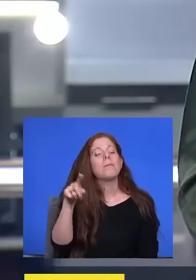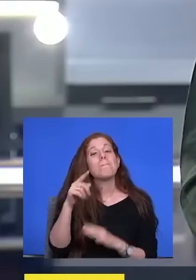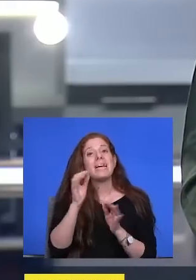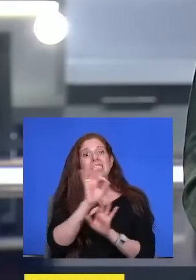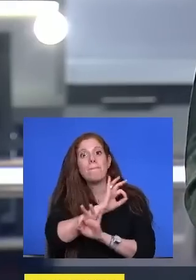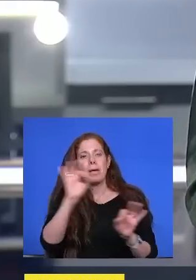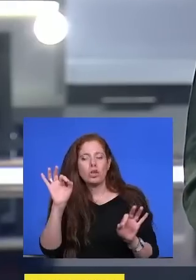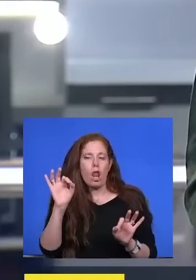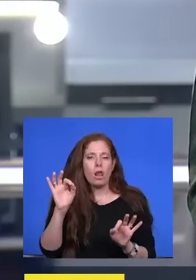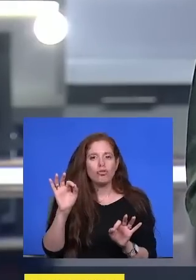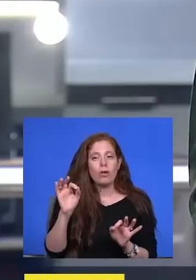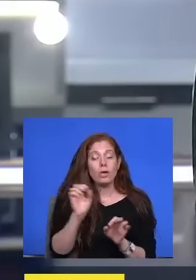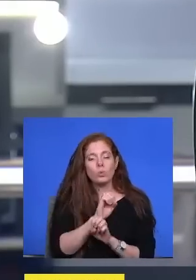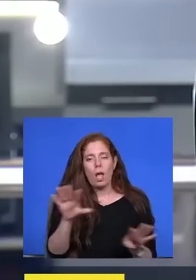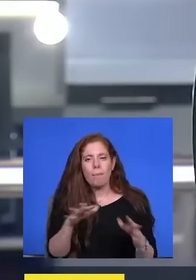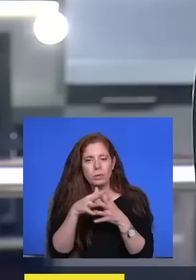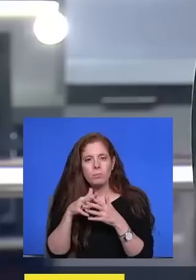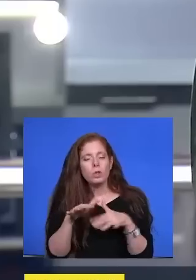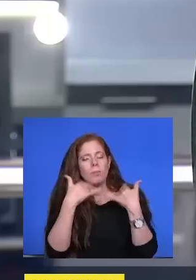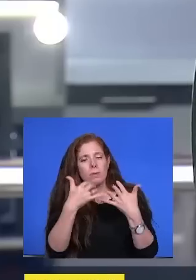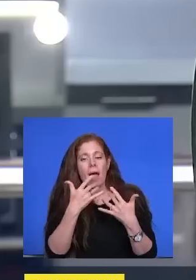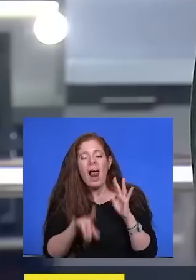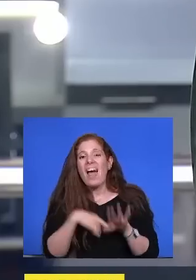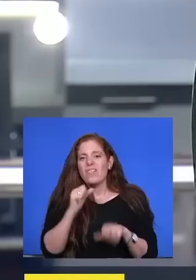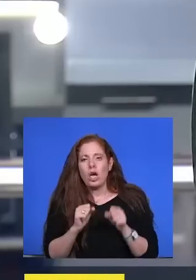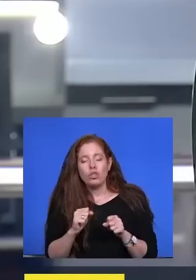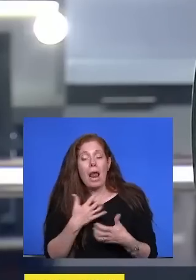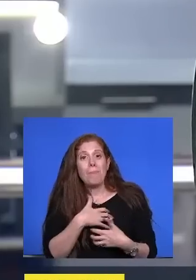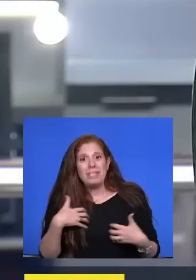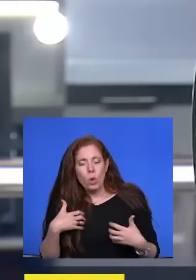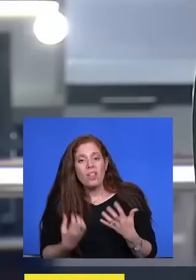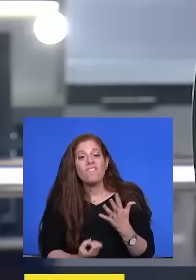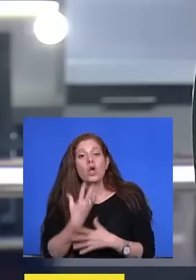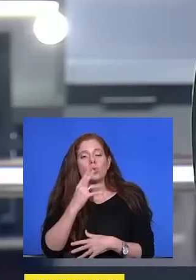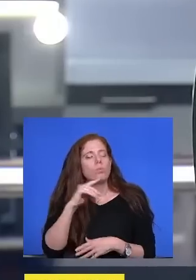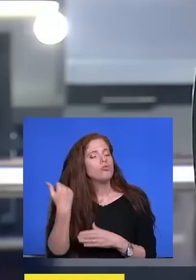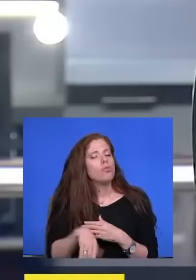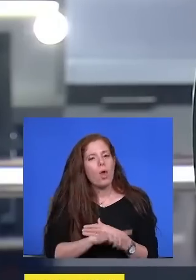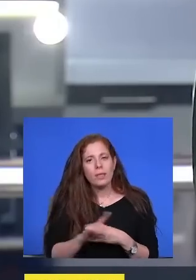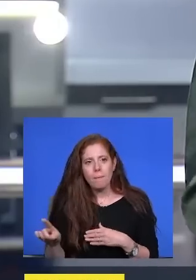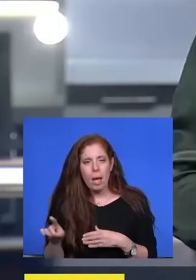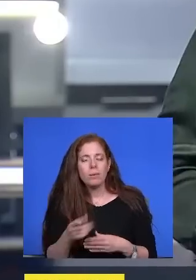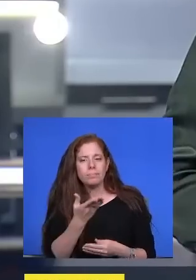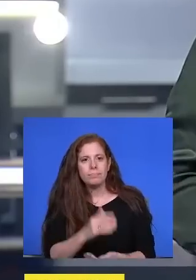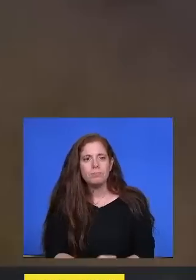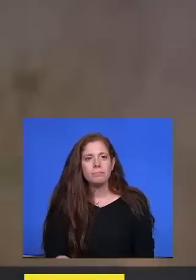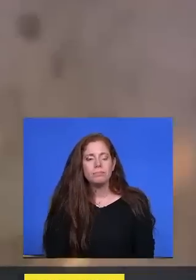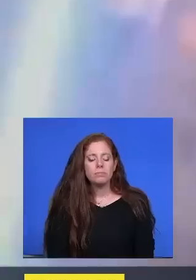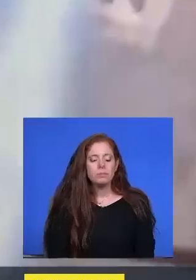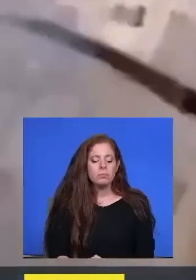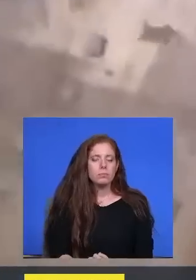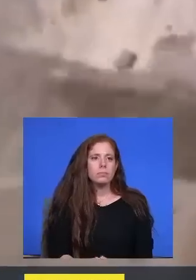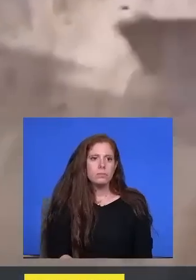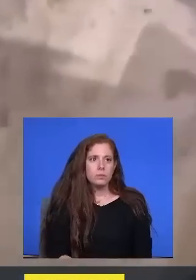הוא משתף בחוויה הקשה, הפציעות מתאונת השלג והשיקום שלו נגמר. מיכל רשף עם הדיווח.